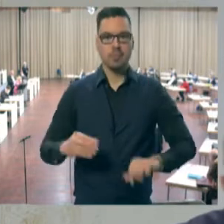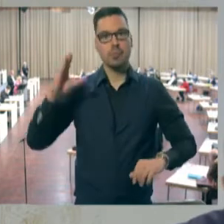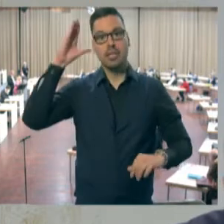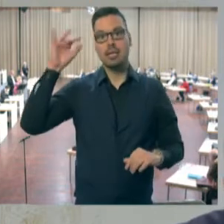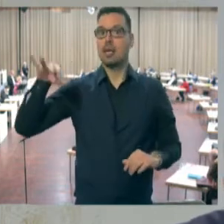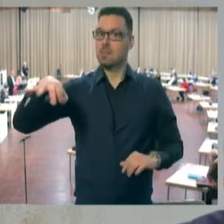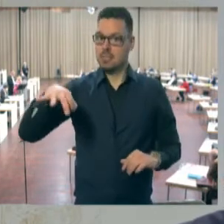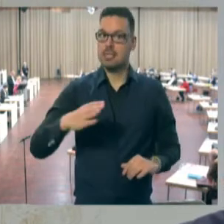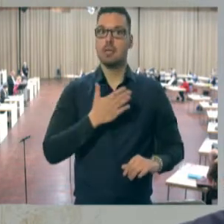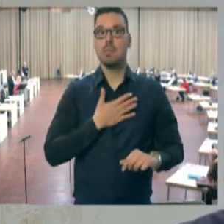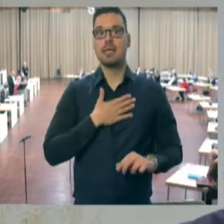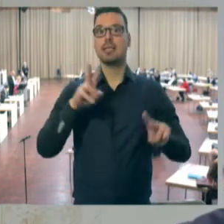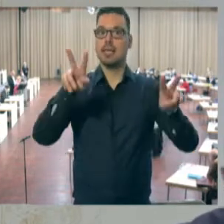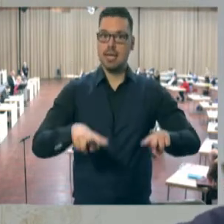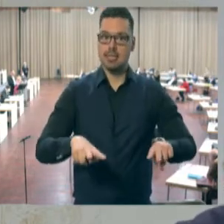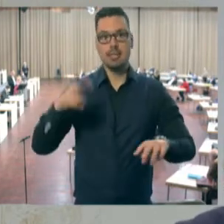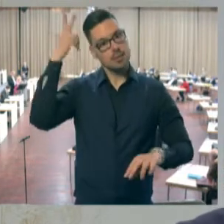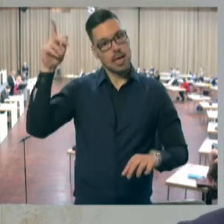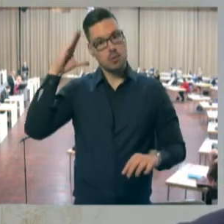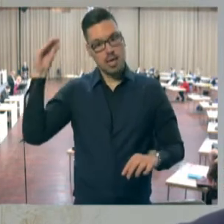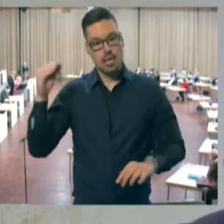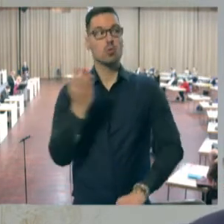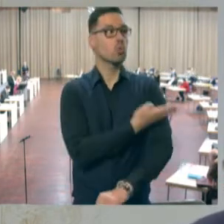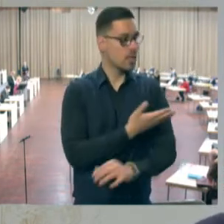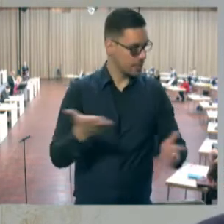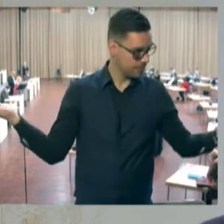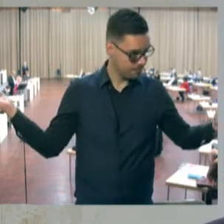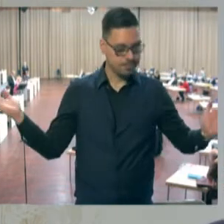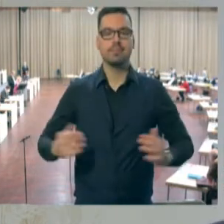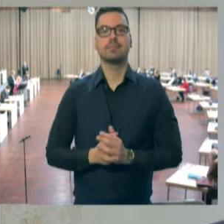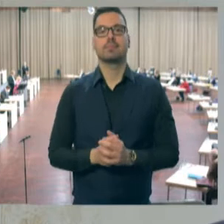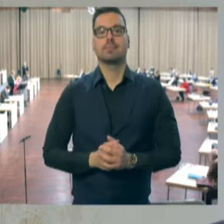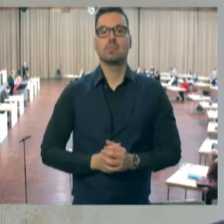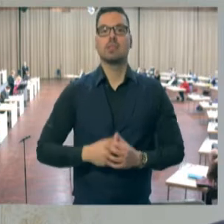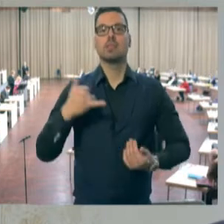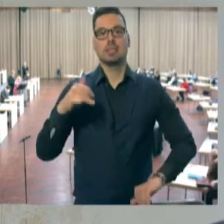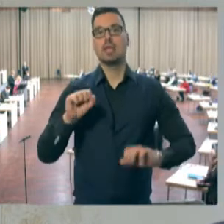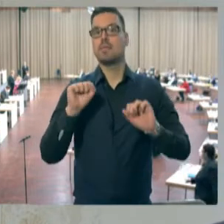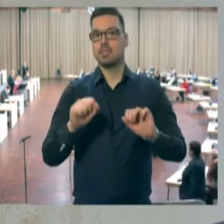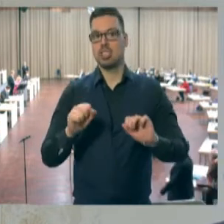Präsident, meine sehr verehrten Damen und Herren, liebe Kolleginnen und Kollegen. Ich freue mich zunächst mal, dass wir